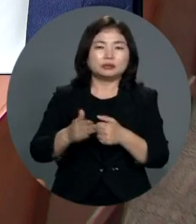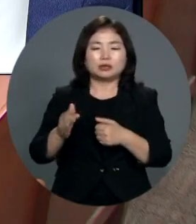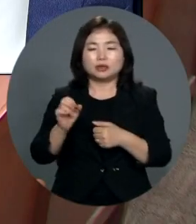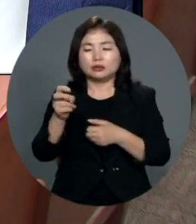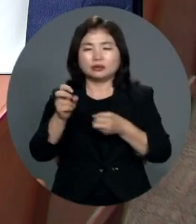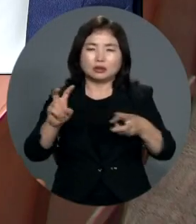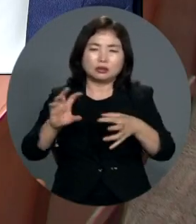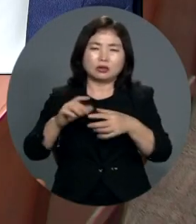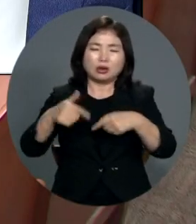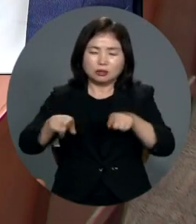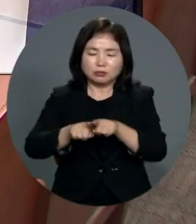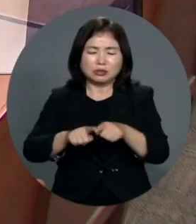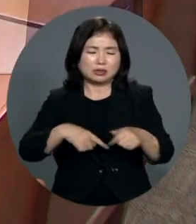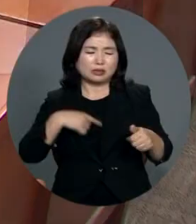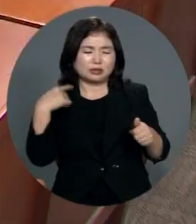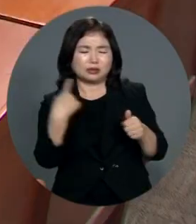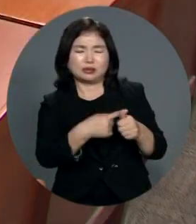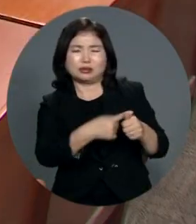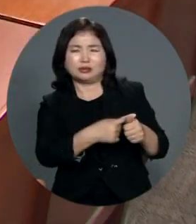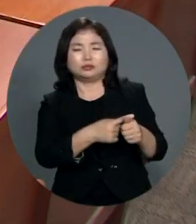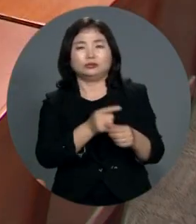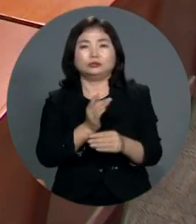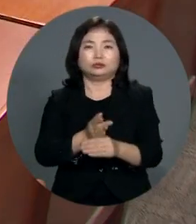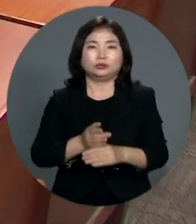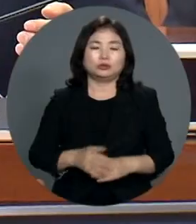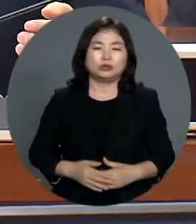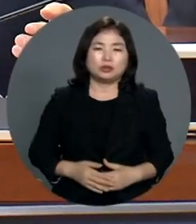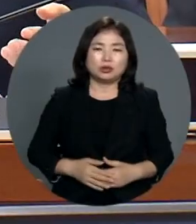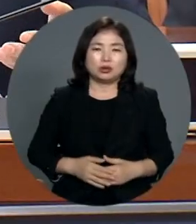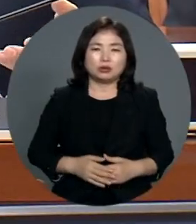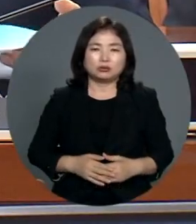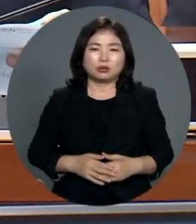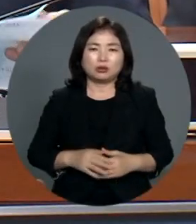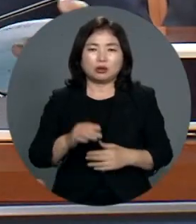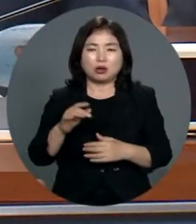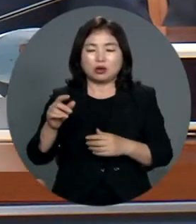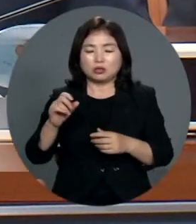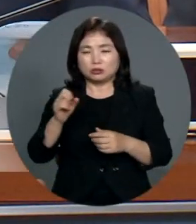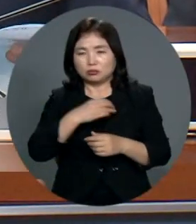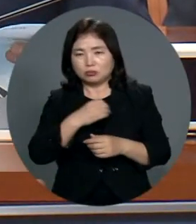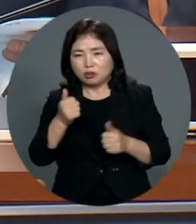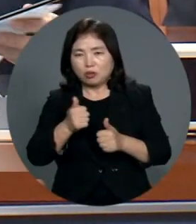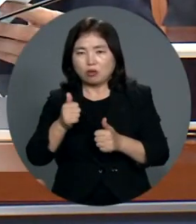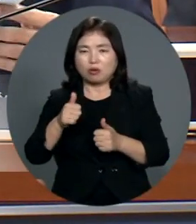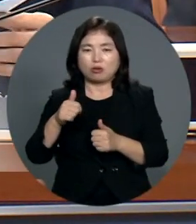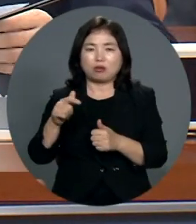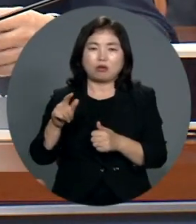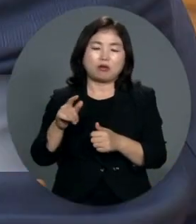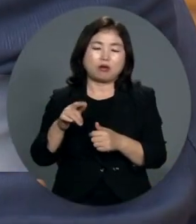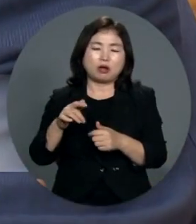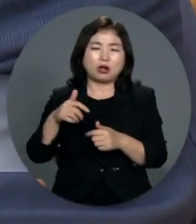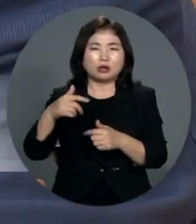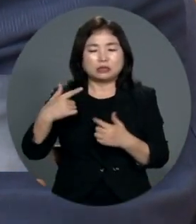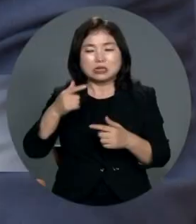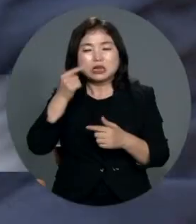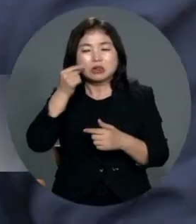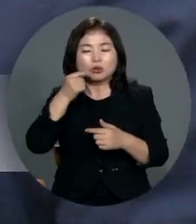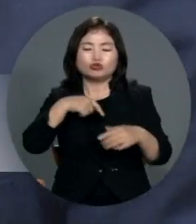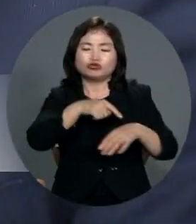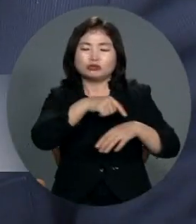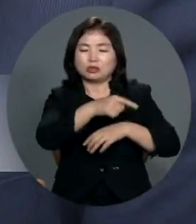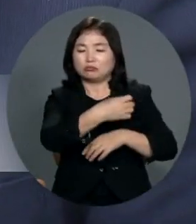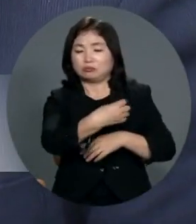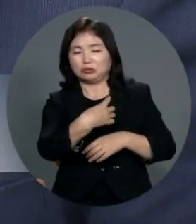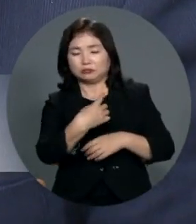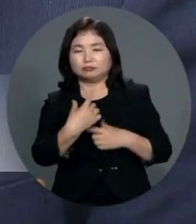여야를 가리지 않고 매서운 질타가 쏟아졌습니다. 특히 의원들은 장 고문이 증인 의결 직전 일본 출장길에 오르는